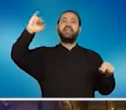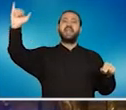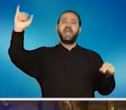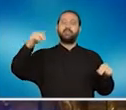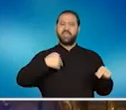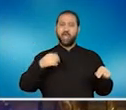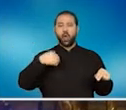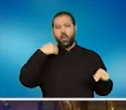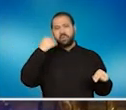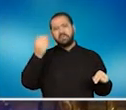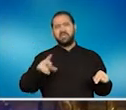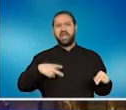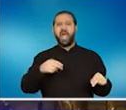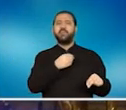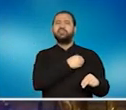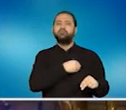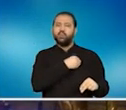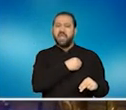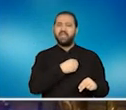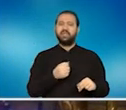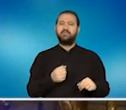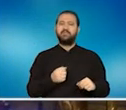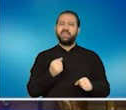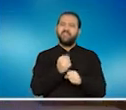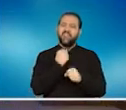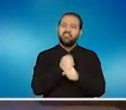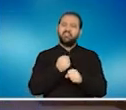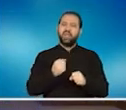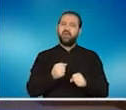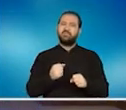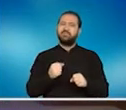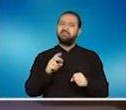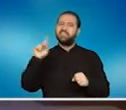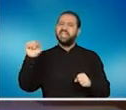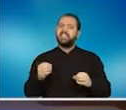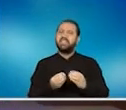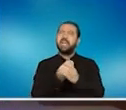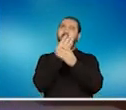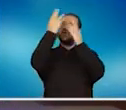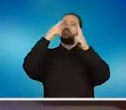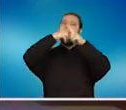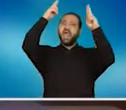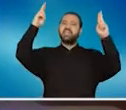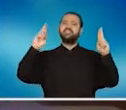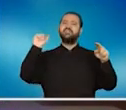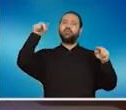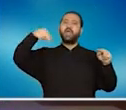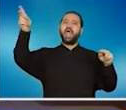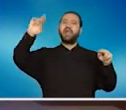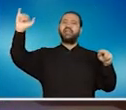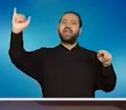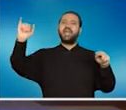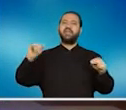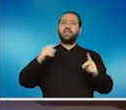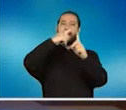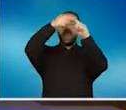Noi, când eram studenți, făceam de Sfântul Andrei, făceam o sărbătoare și